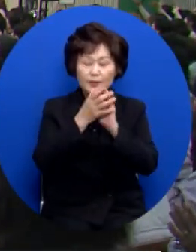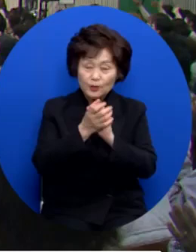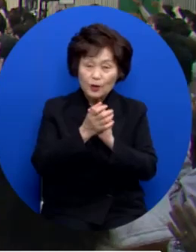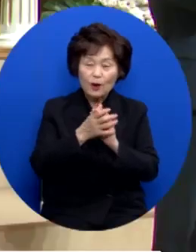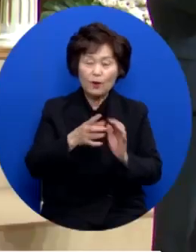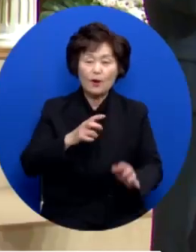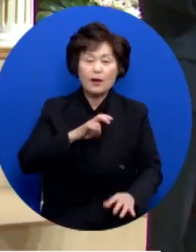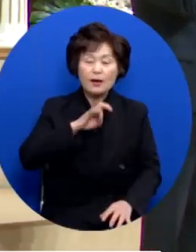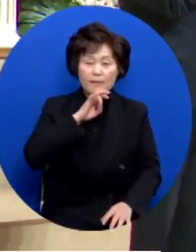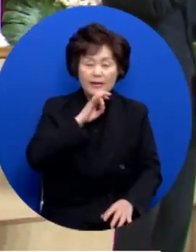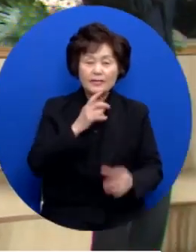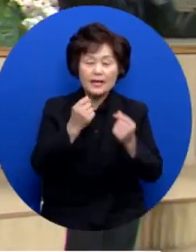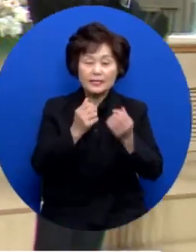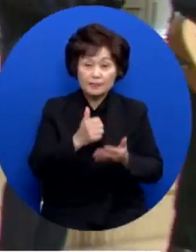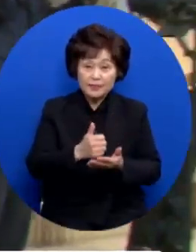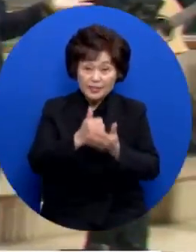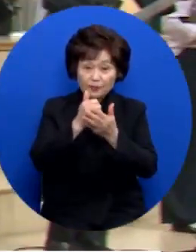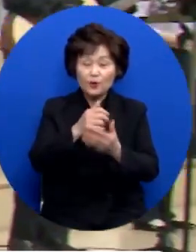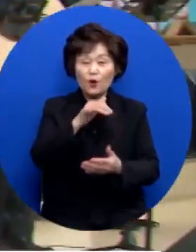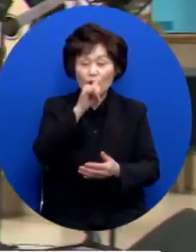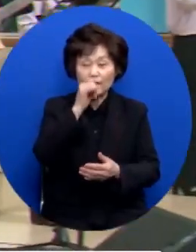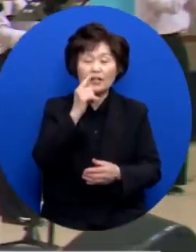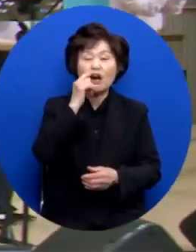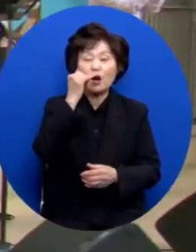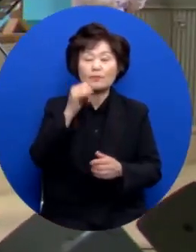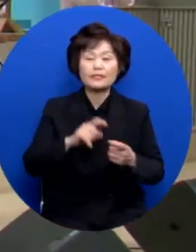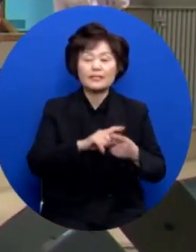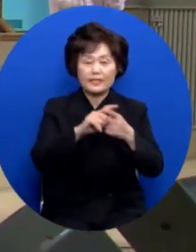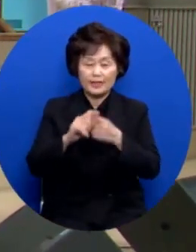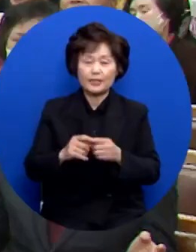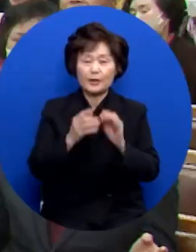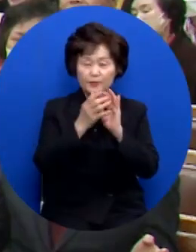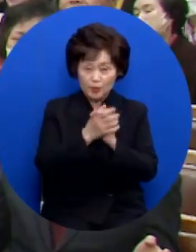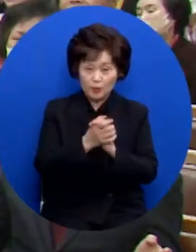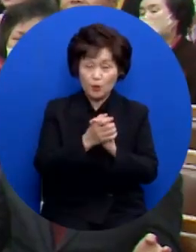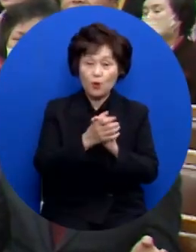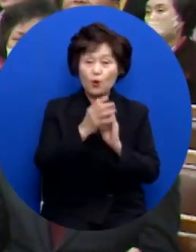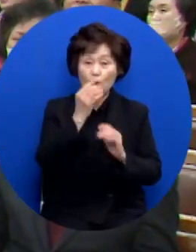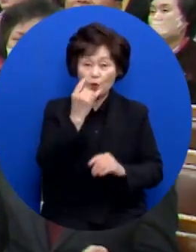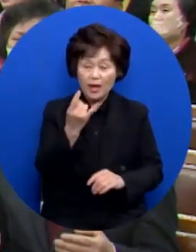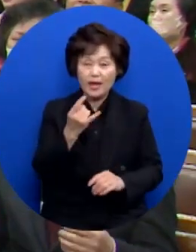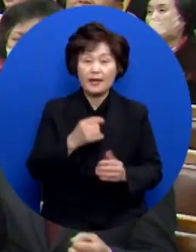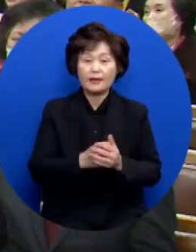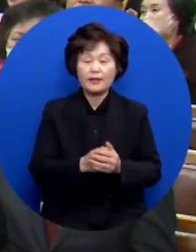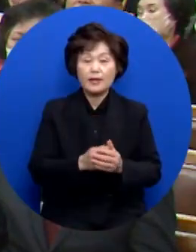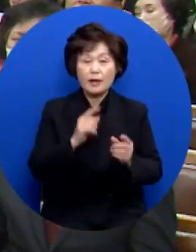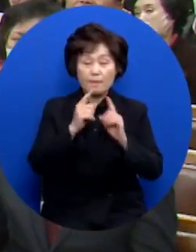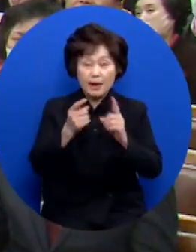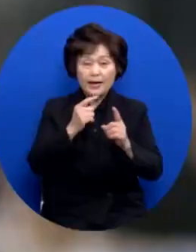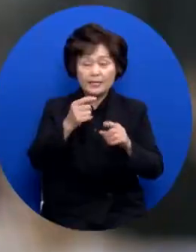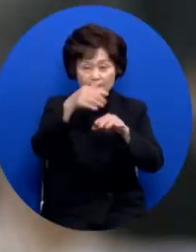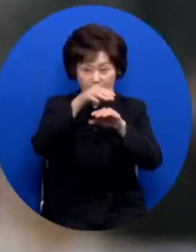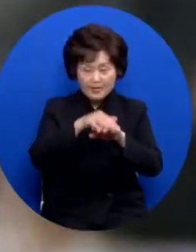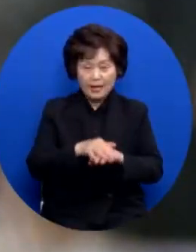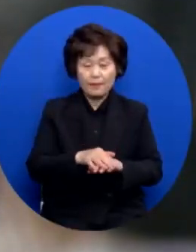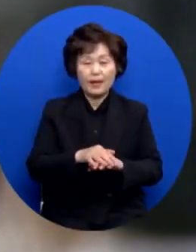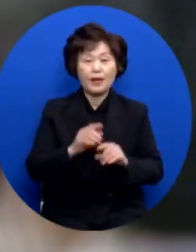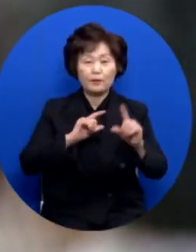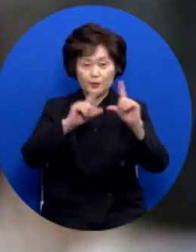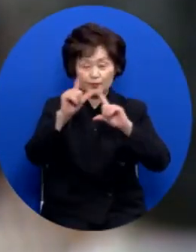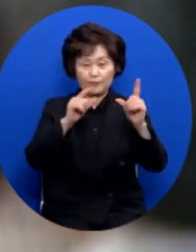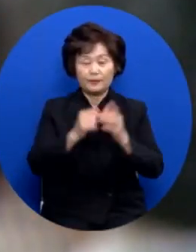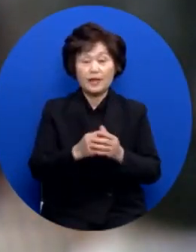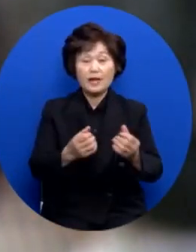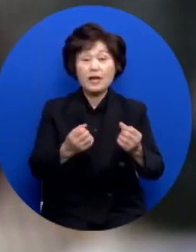섬기는 자발적, 독립적, 중립적 어머니 연합 기도 운동인 대구 마마클럽 말씀 부흥회 현장입니다.